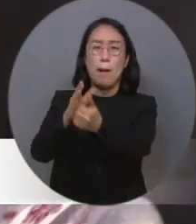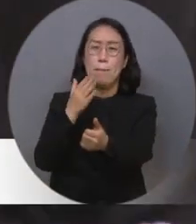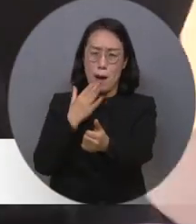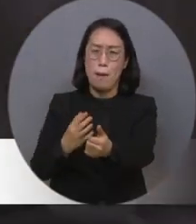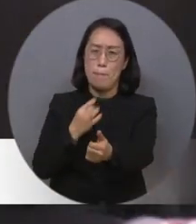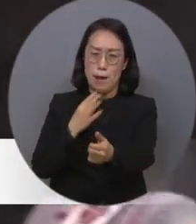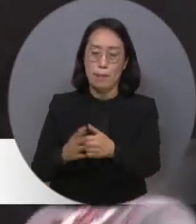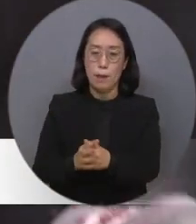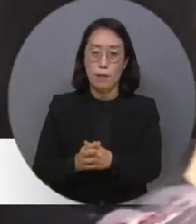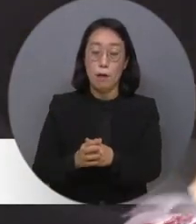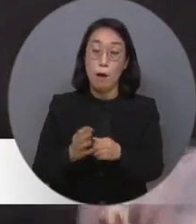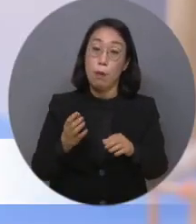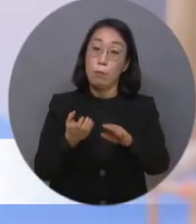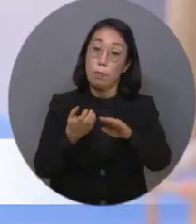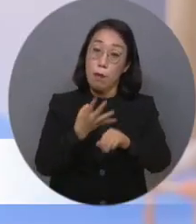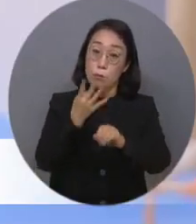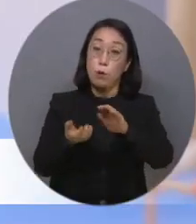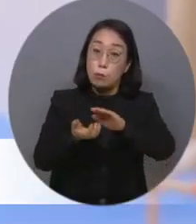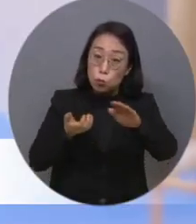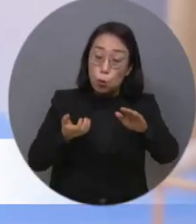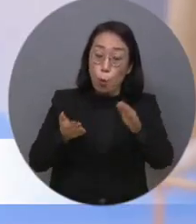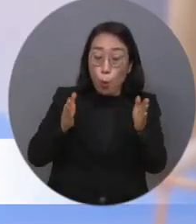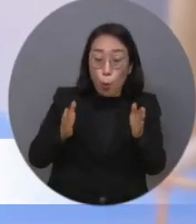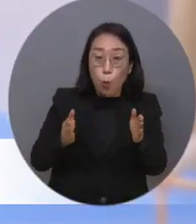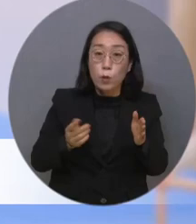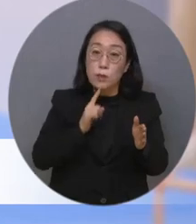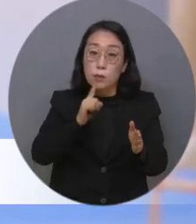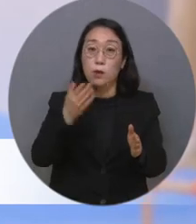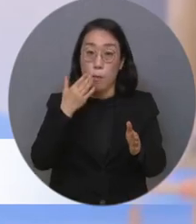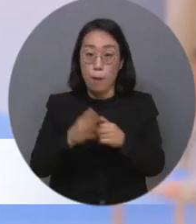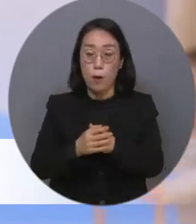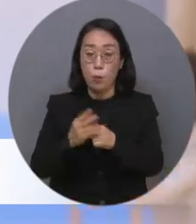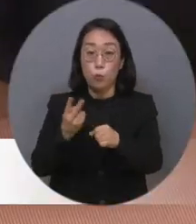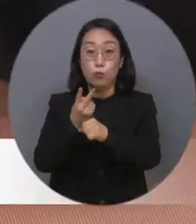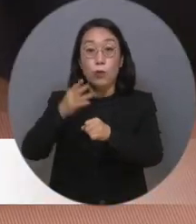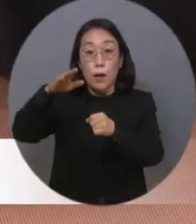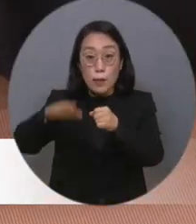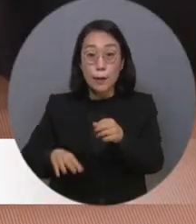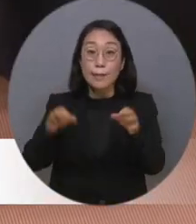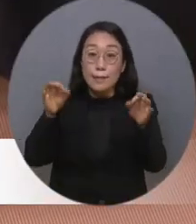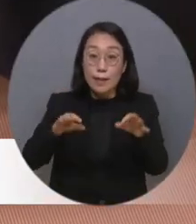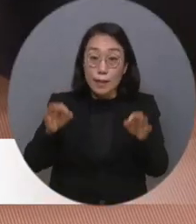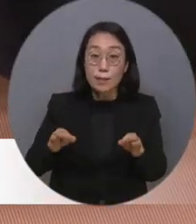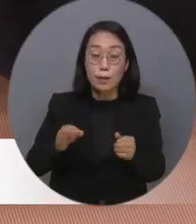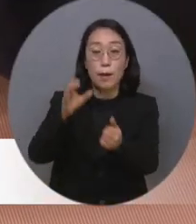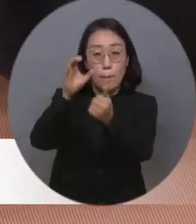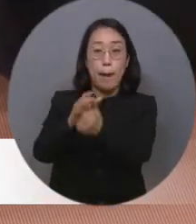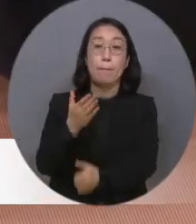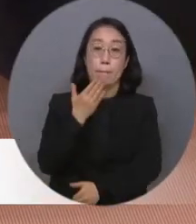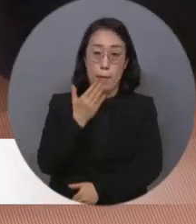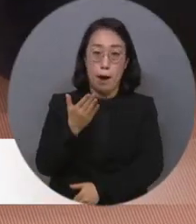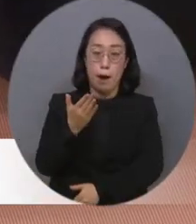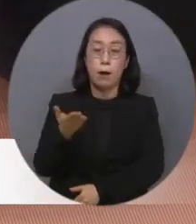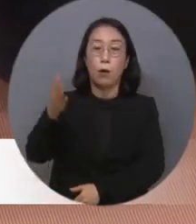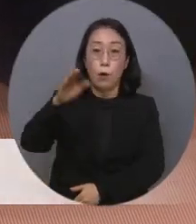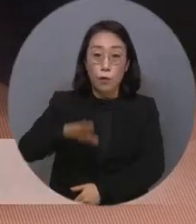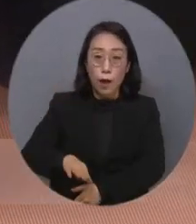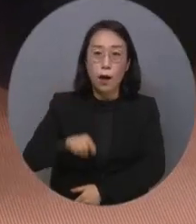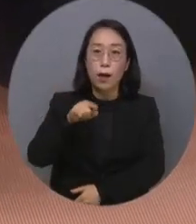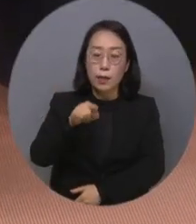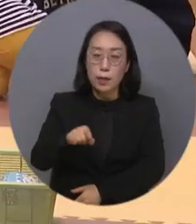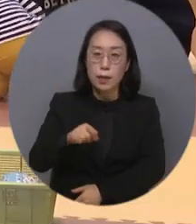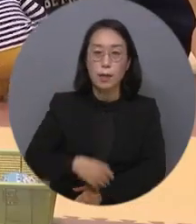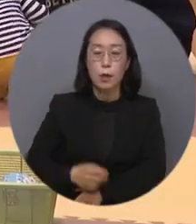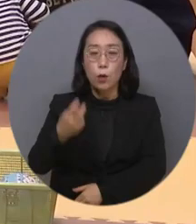시작 4시간 이내에 신청할 수도 있고 2시간 이내에 단시간 서비스가 가능해지는 겁니다. 다만 아이돌봄의